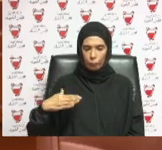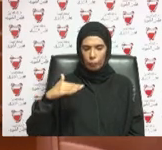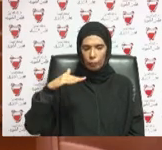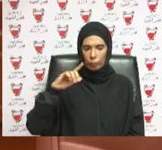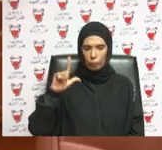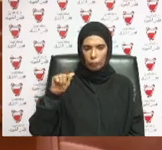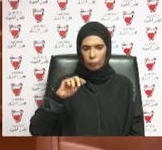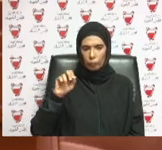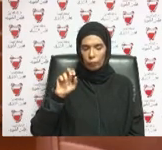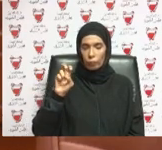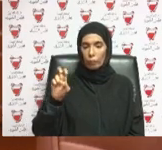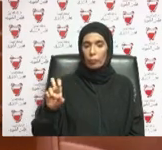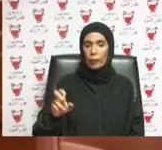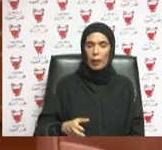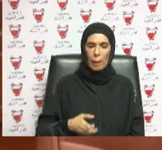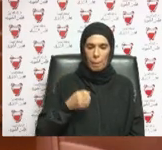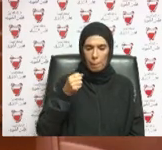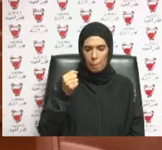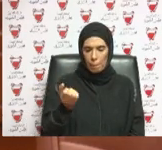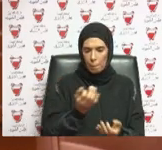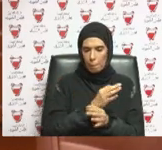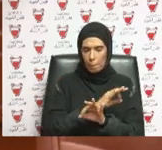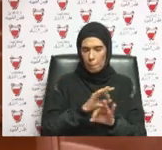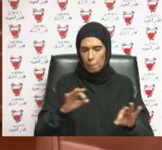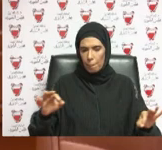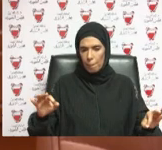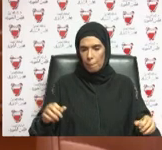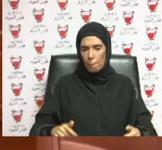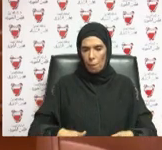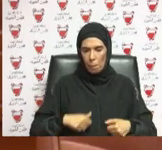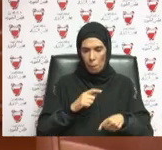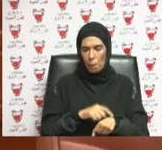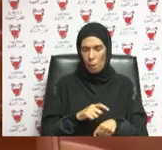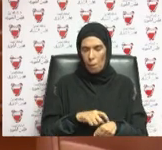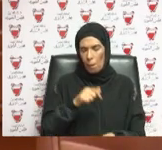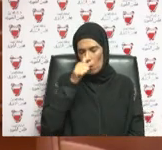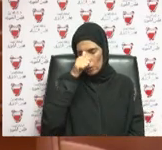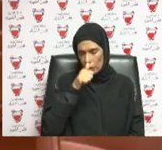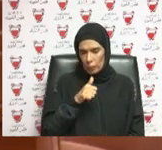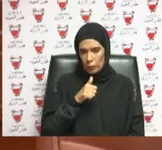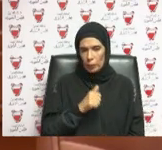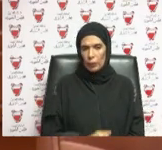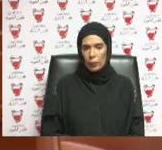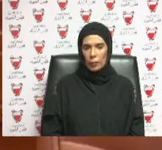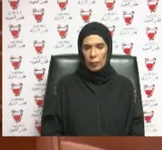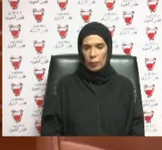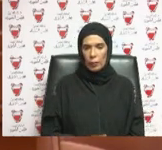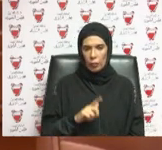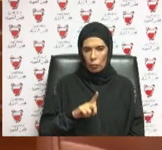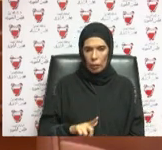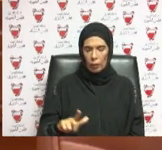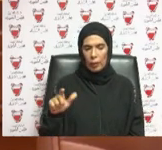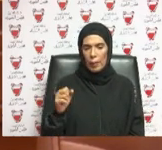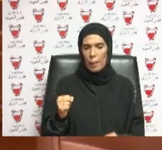سلمان الذي منح جل وقته لشعبه وطنه. الحزن يليق بنا، ولكن الأمل هو